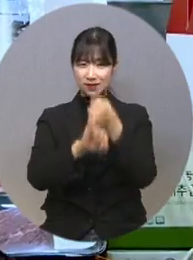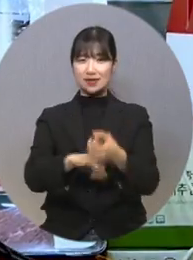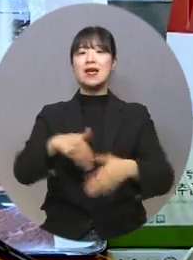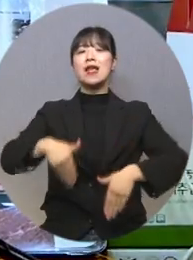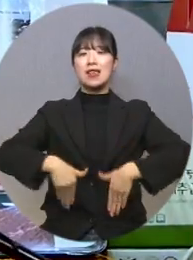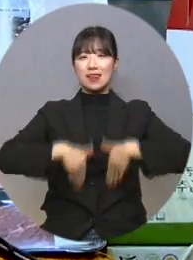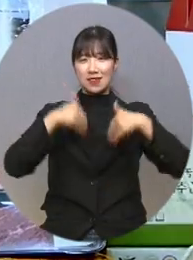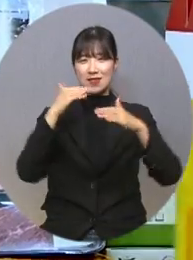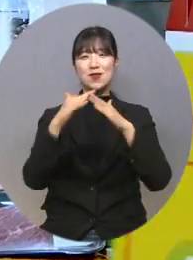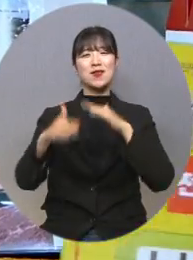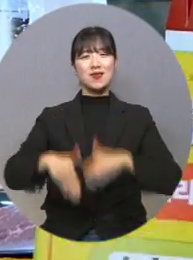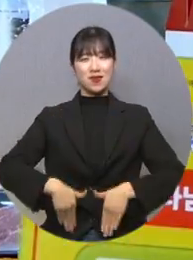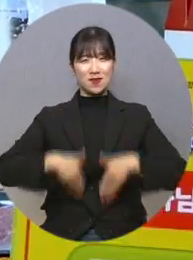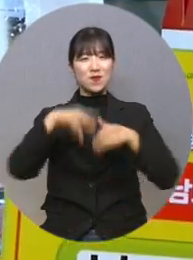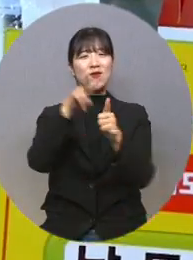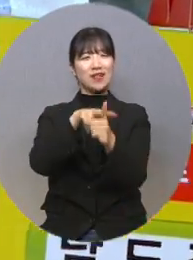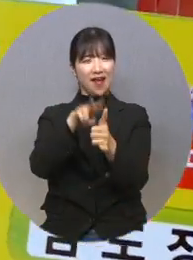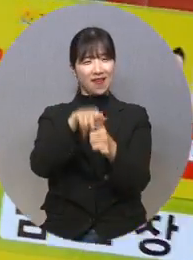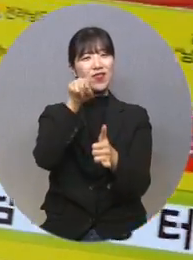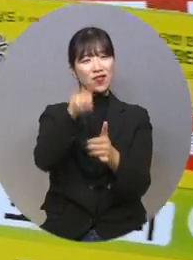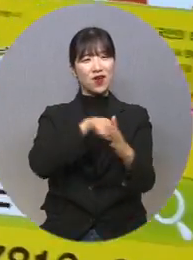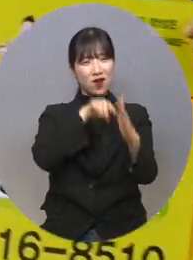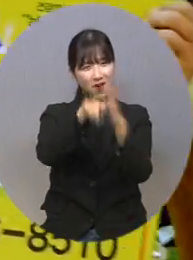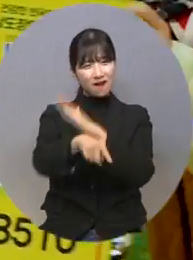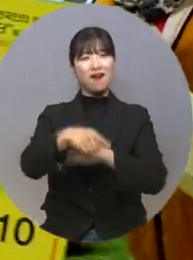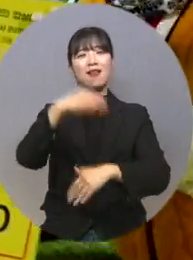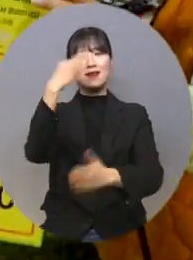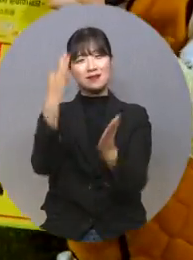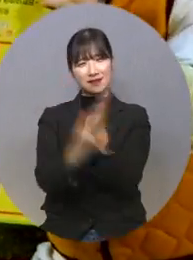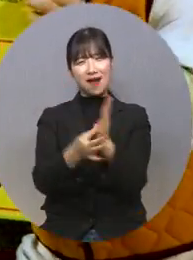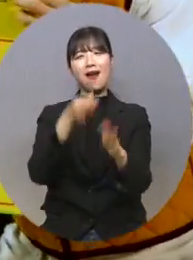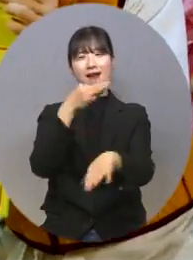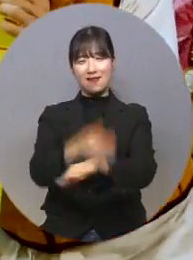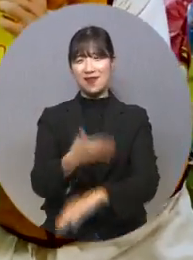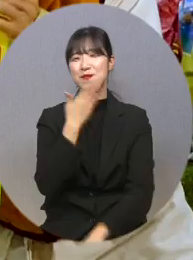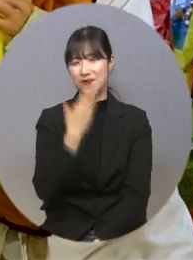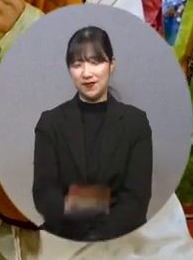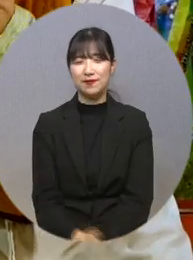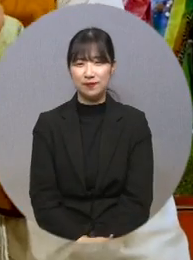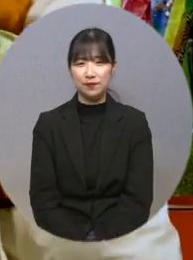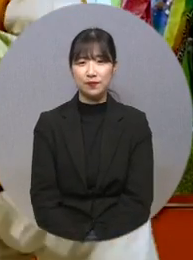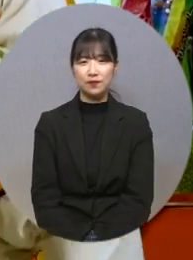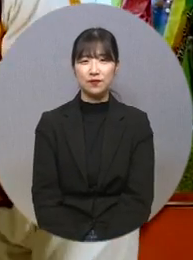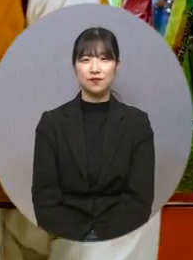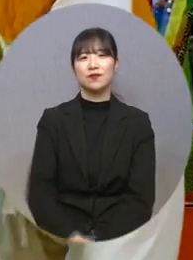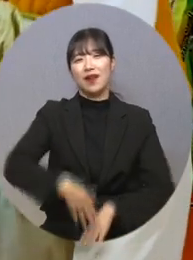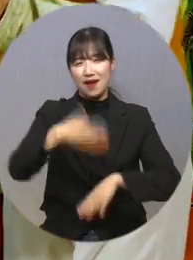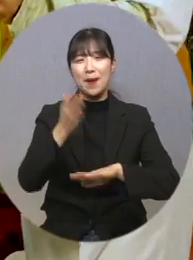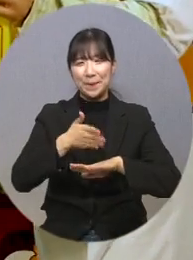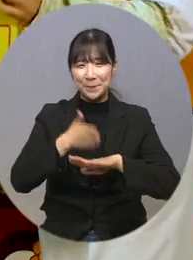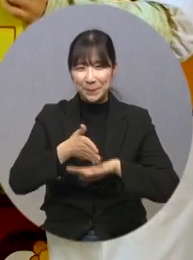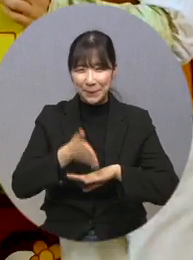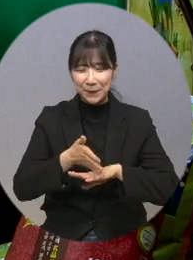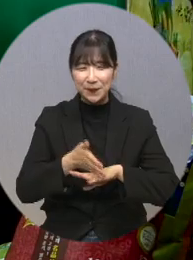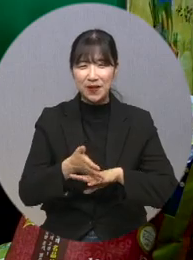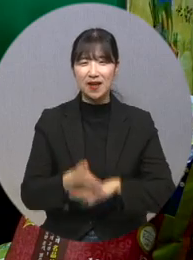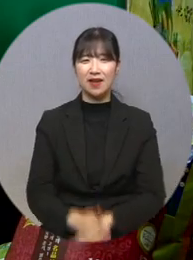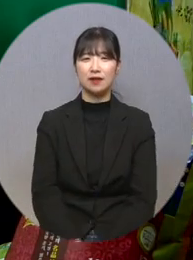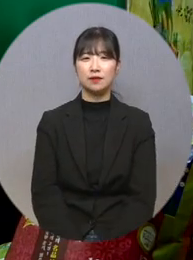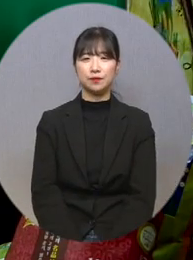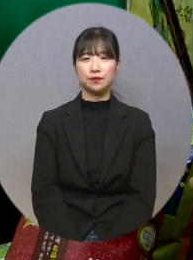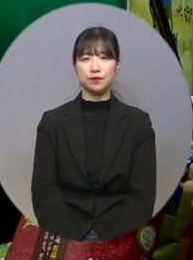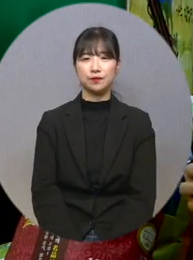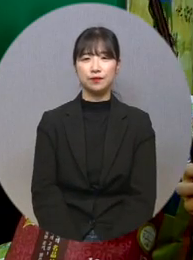남도장터에서 사면 가장 살 수가 있습니다. 아 남도장터 야 고맙습니다. 감사합니다. 아니